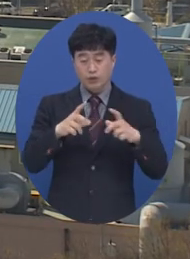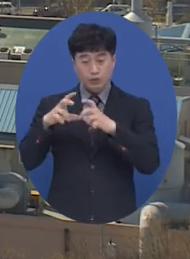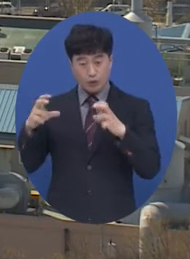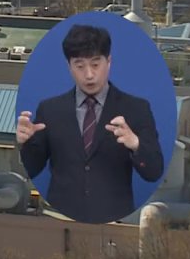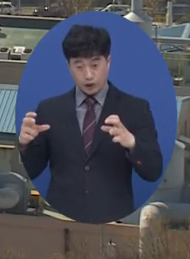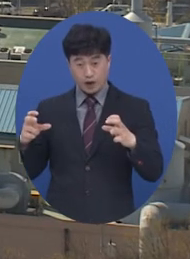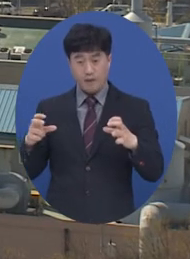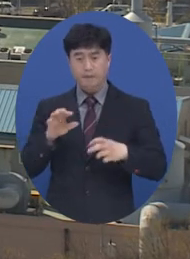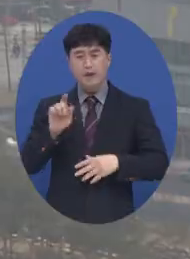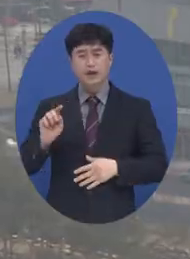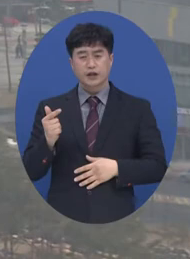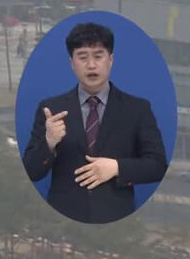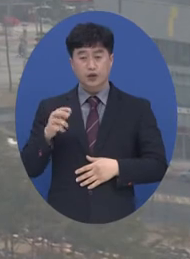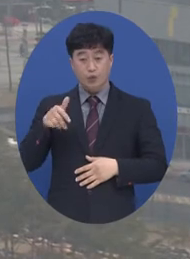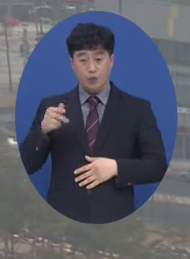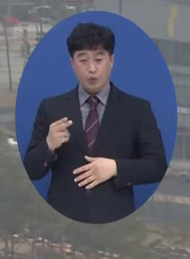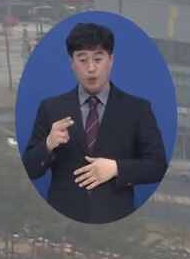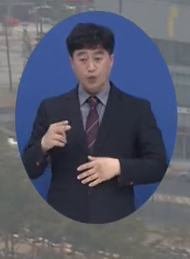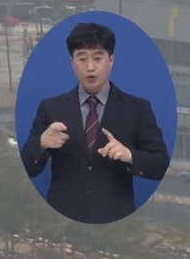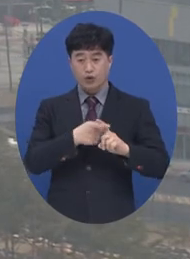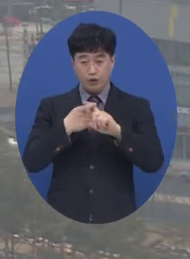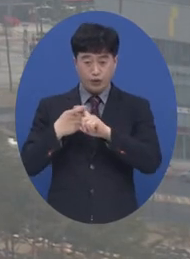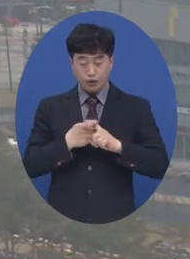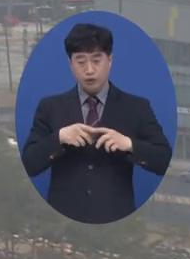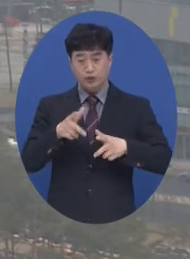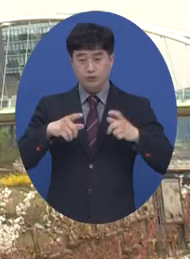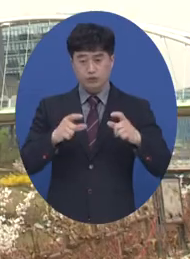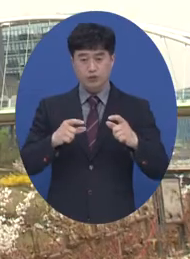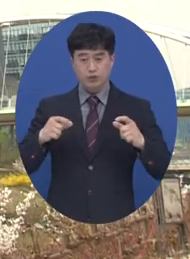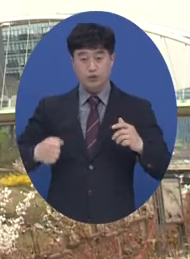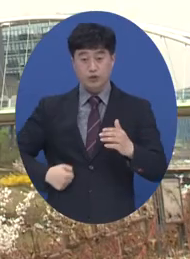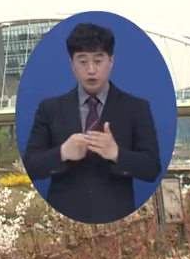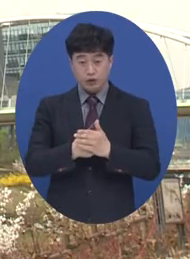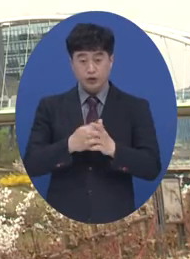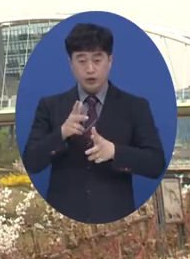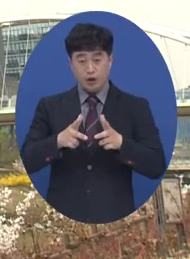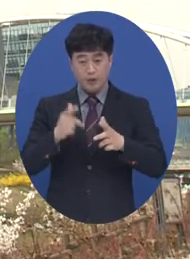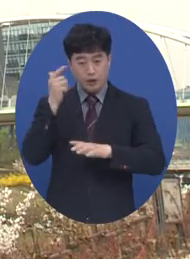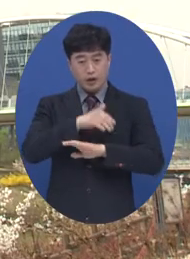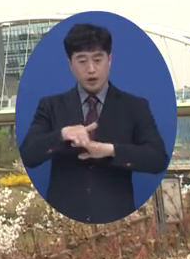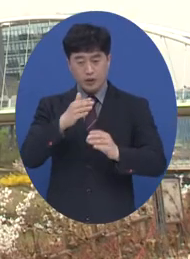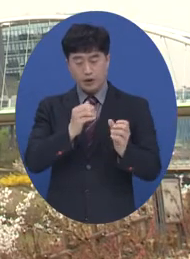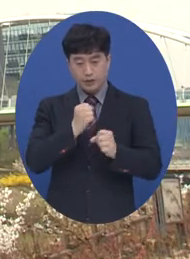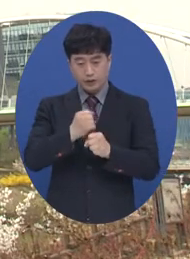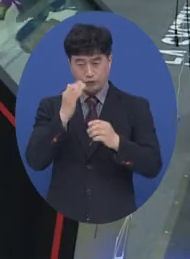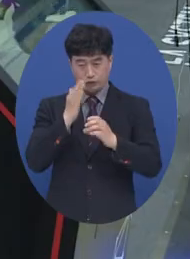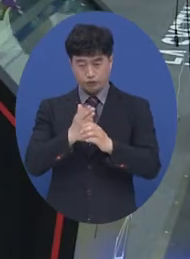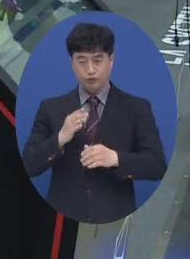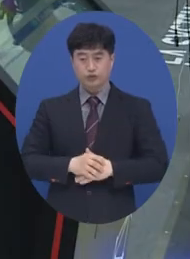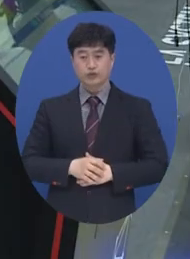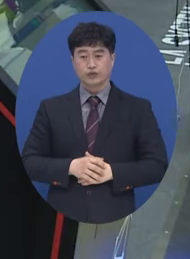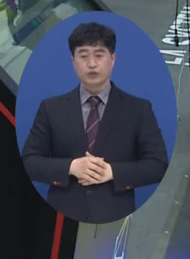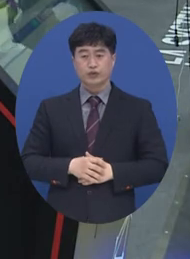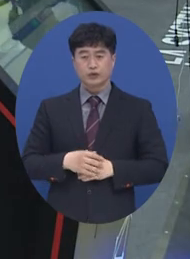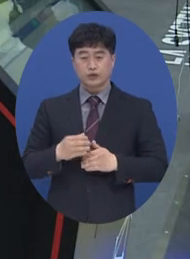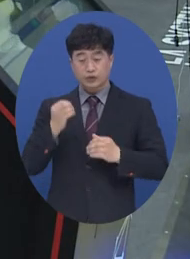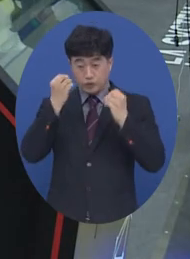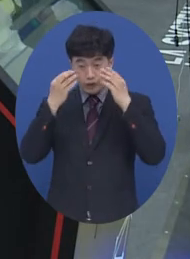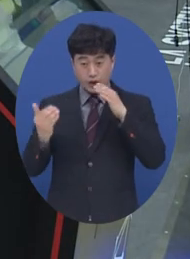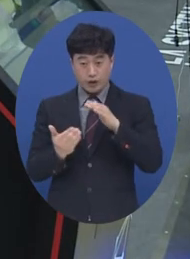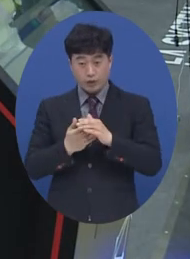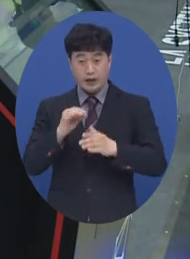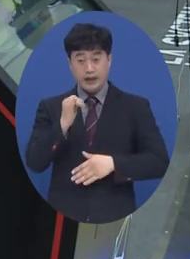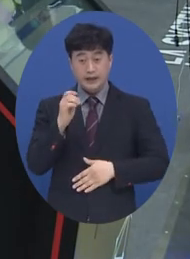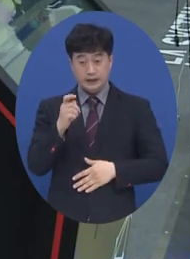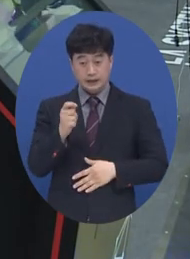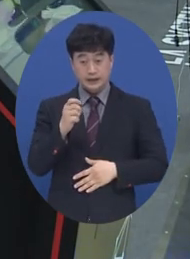일반산단, 성남 판교 테크노밸리를 연계산단 지역으로 설정해 사업계획을 만들고 있습니다. 첨단 ICT와